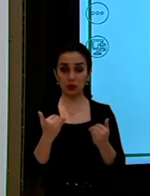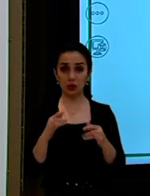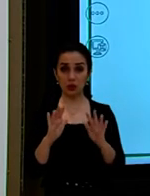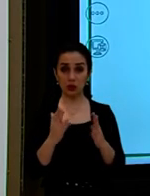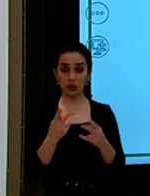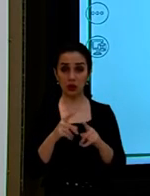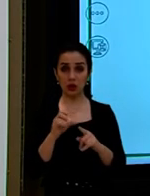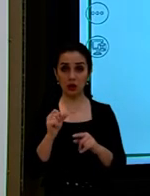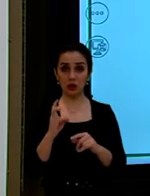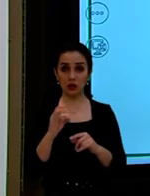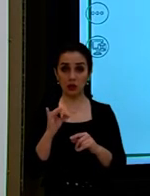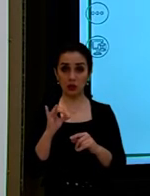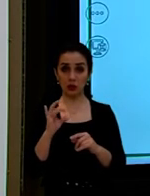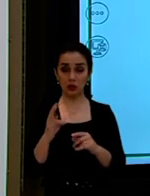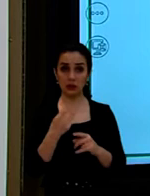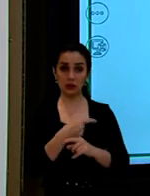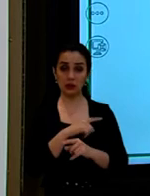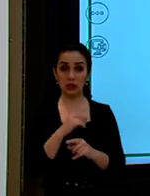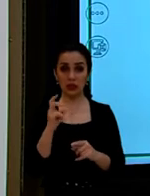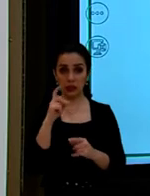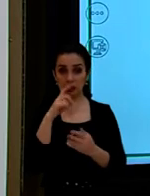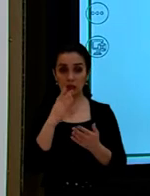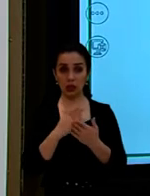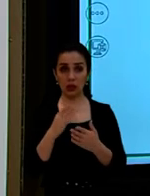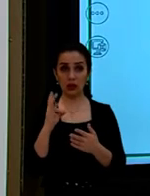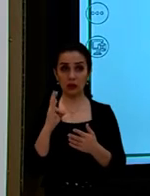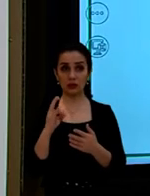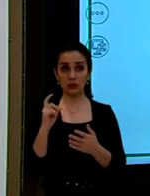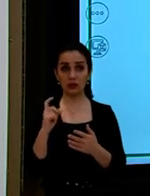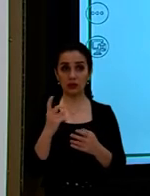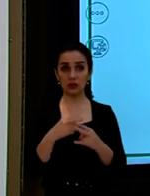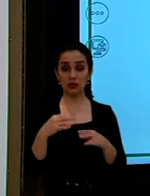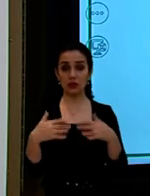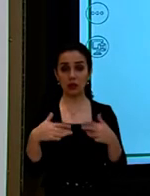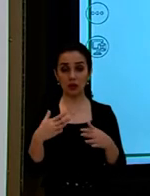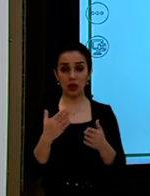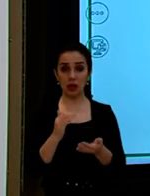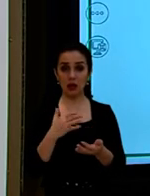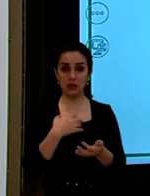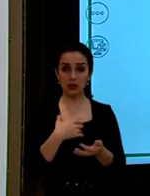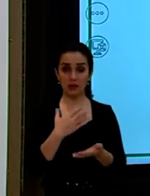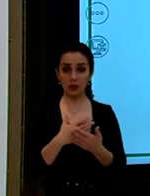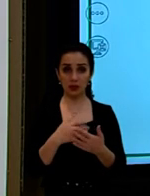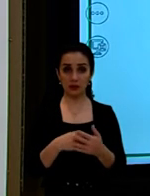нас они он сильной кислоты nh4 катион слабого основания